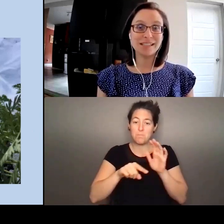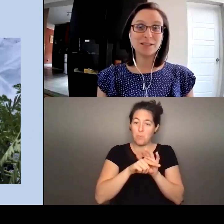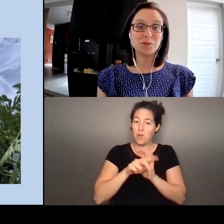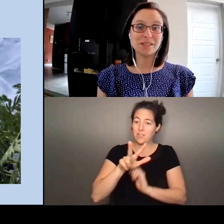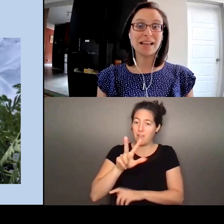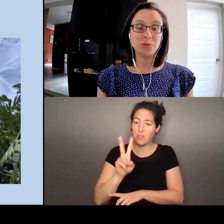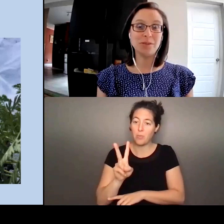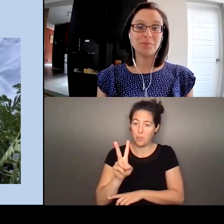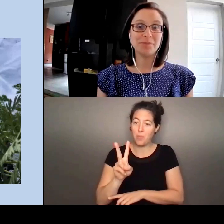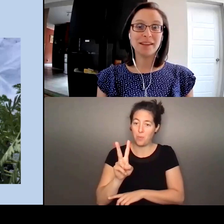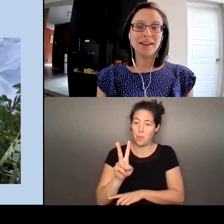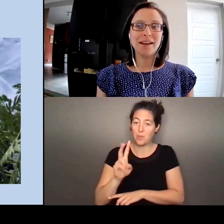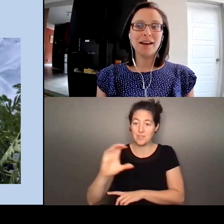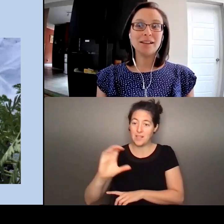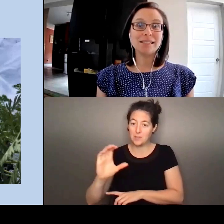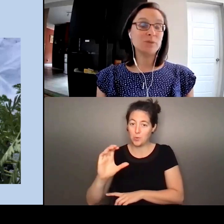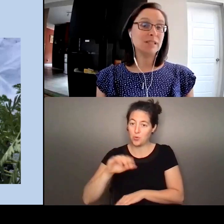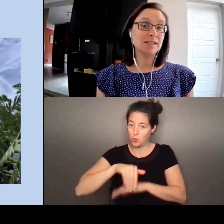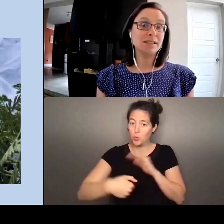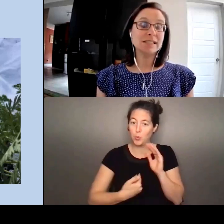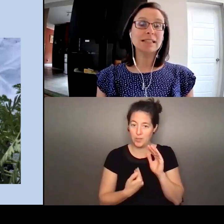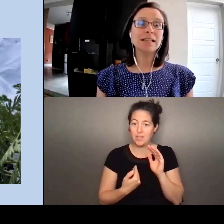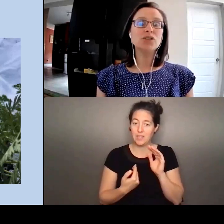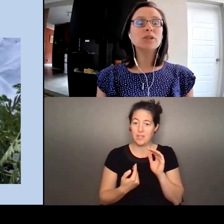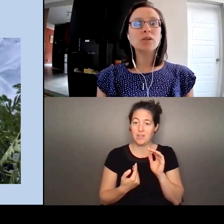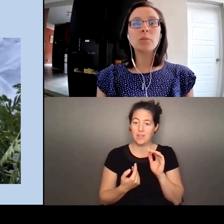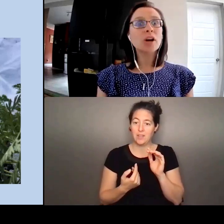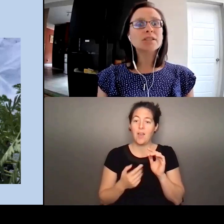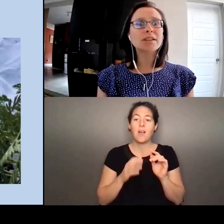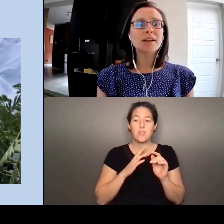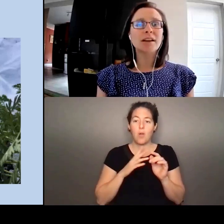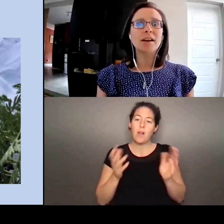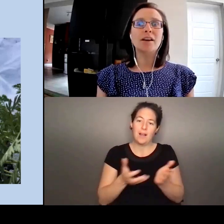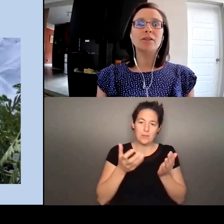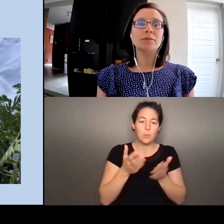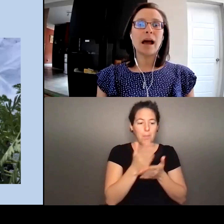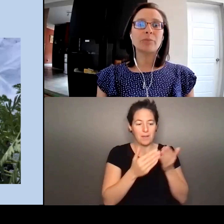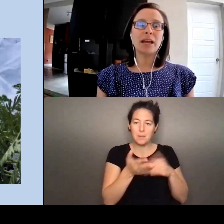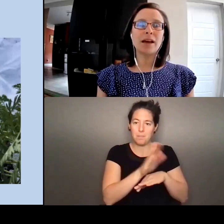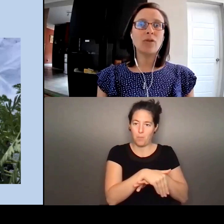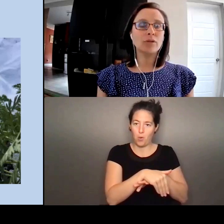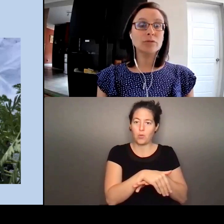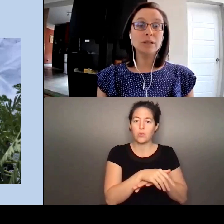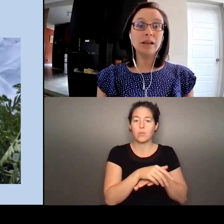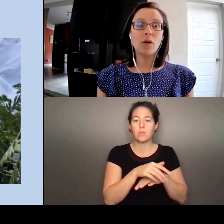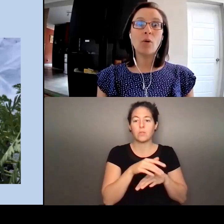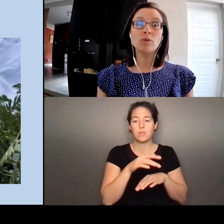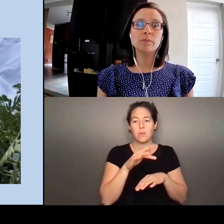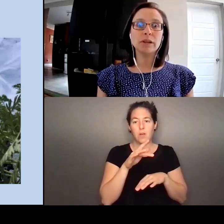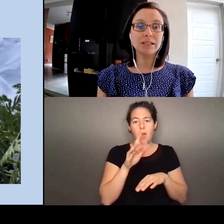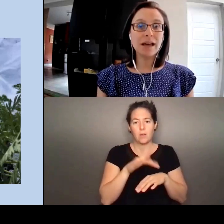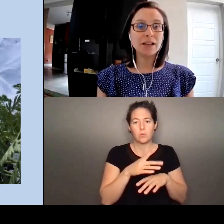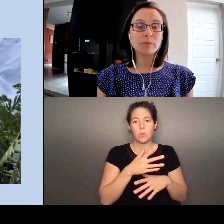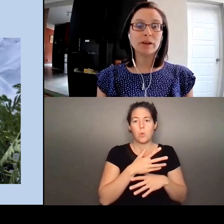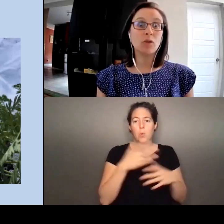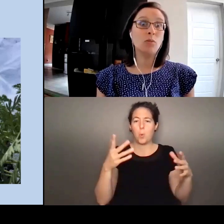degrés Celsius la nuit. Puis c'est ça, il y a certaines laitues qui sont mortes après avoir eu des grosses